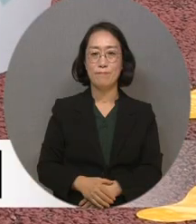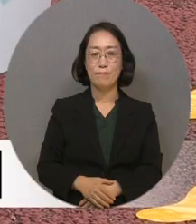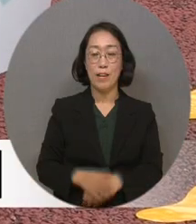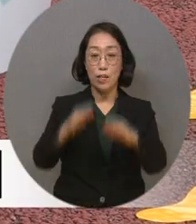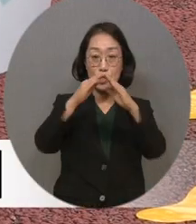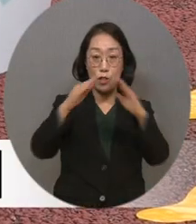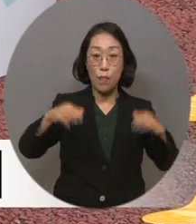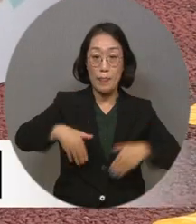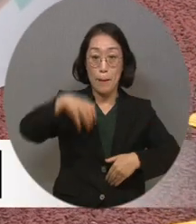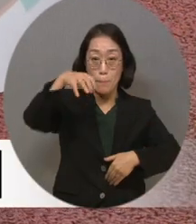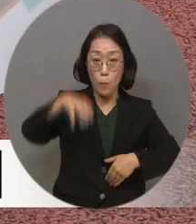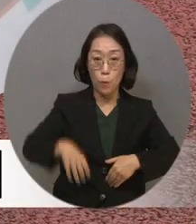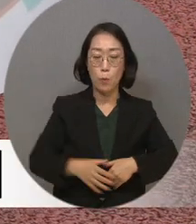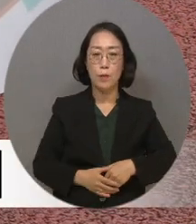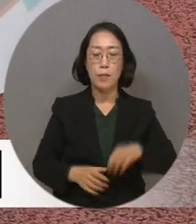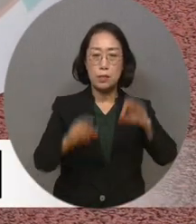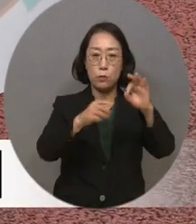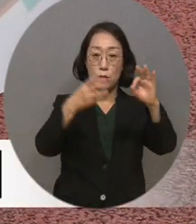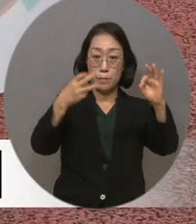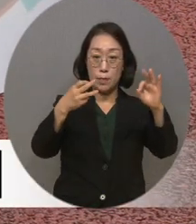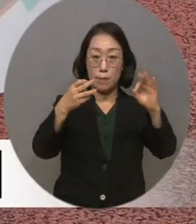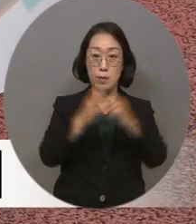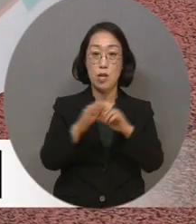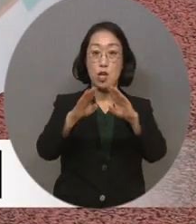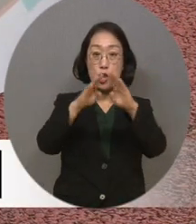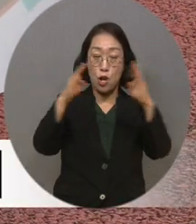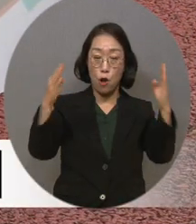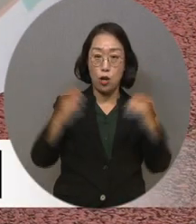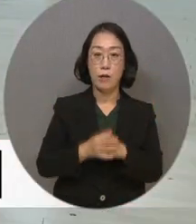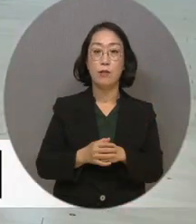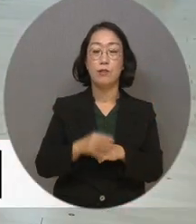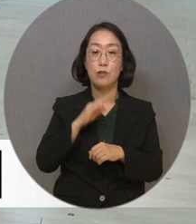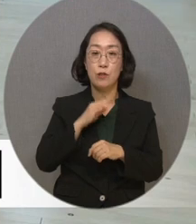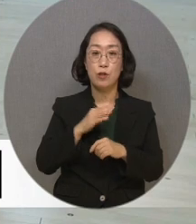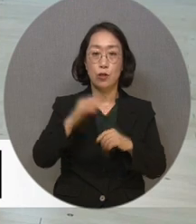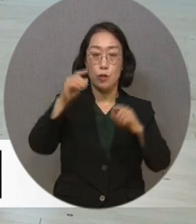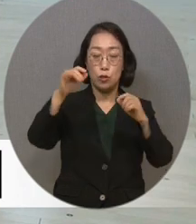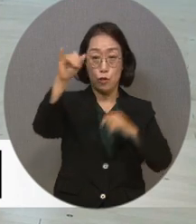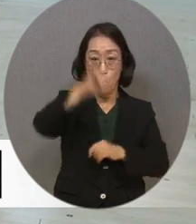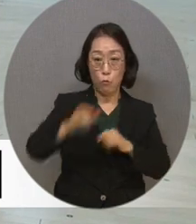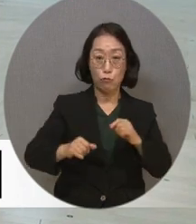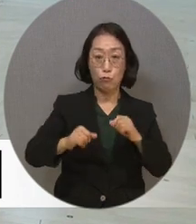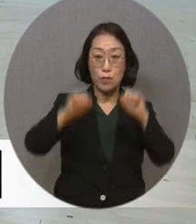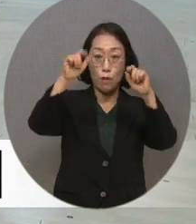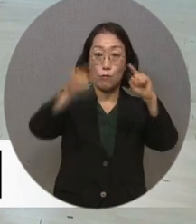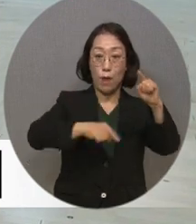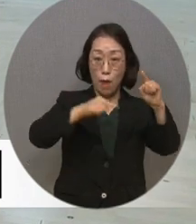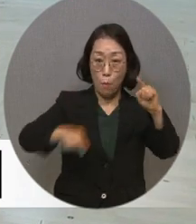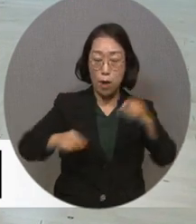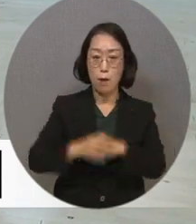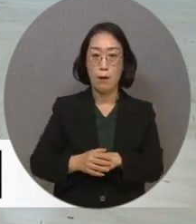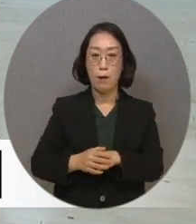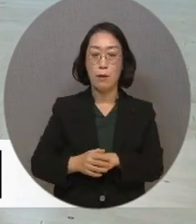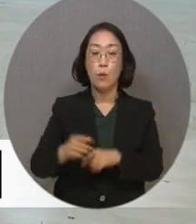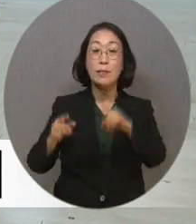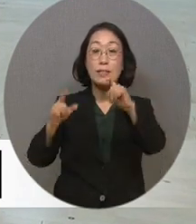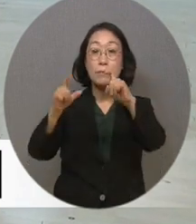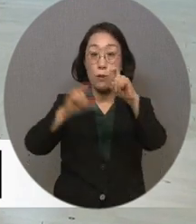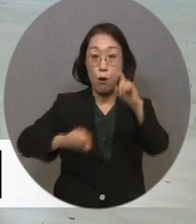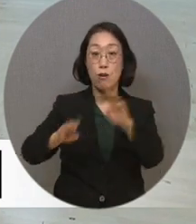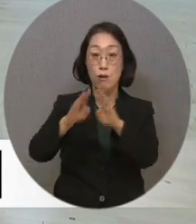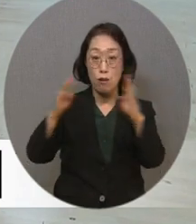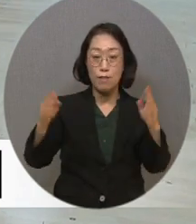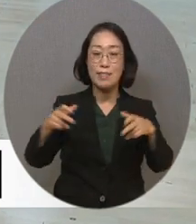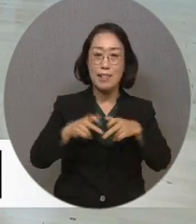전남도는 이달 13일부터 열리는 제104회 전국체전과 다음 달 3일부터 열리는 제43회